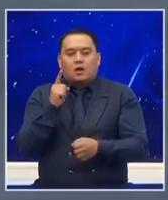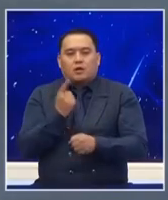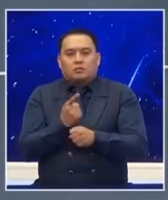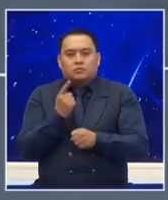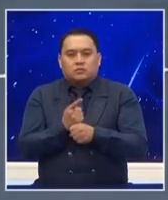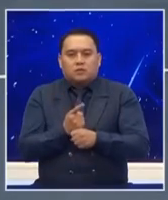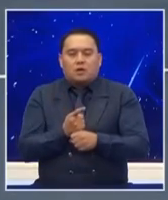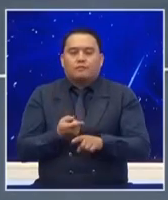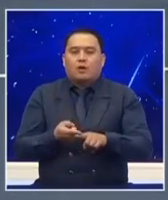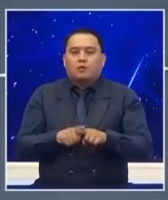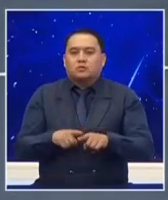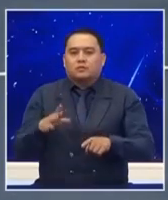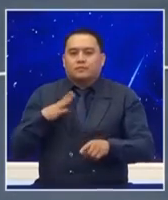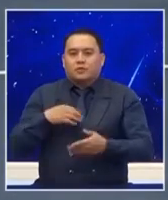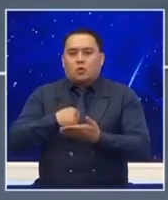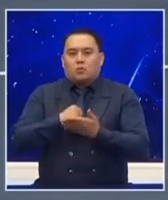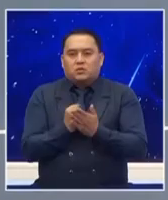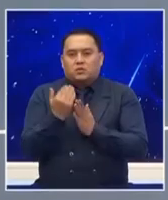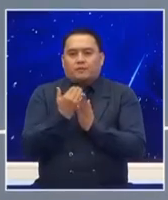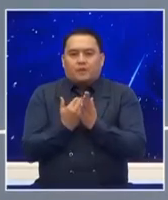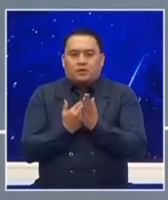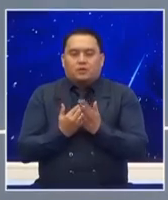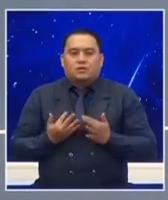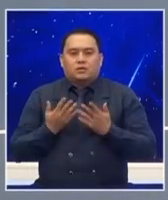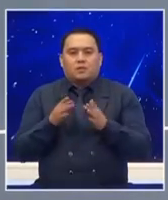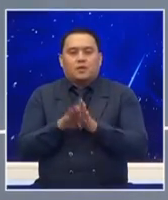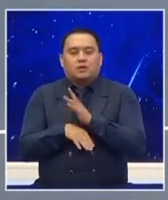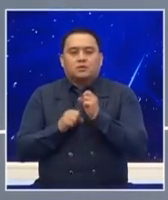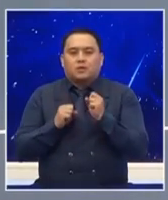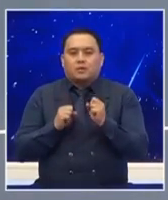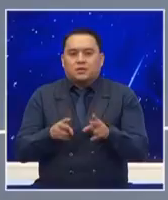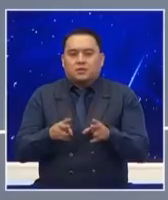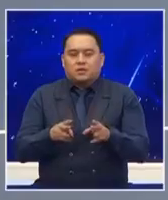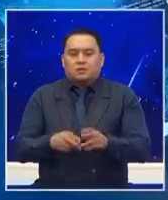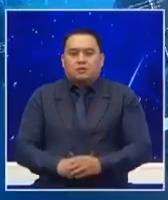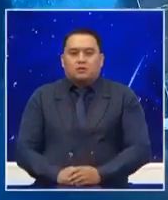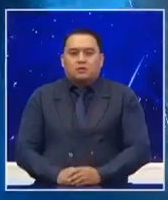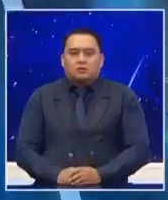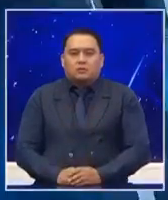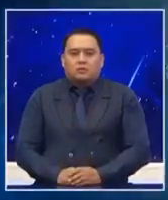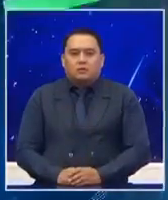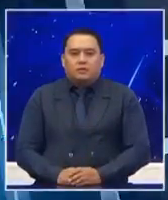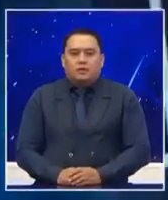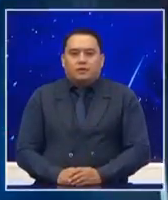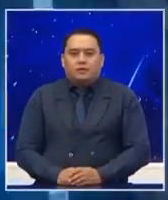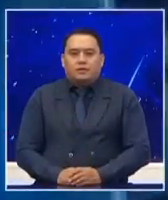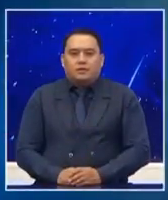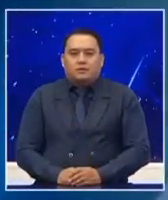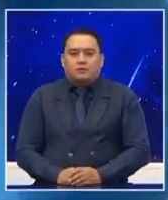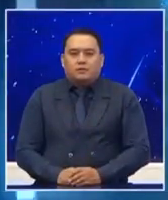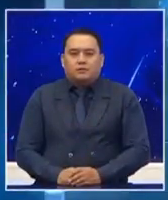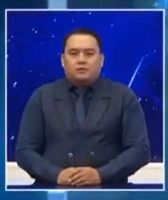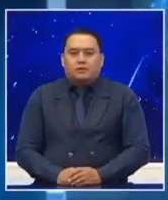спорт мекемесінің ережесіне бекітілген. Басты талап қауіпсіздік шараларын сақтау. Жарқын Нұрланұлы, Абылай Құттықбай, Жетісу